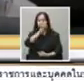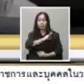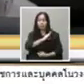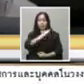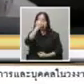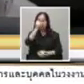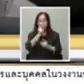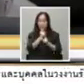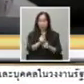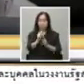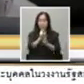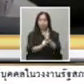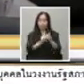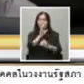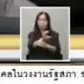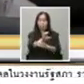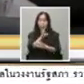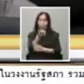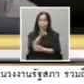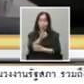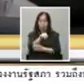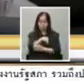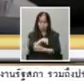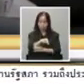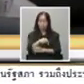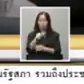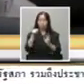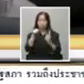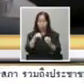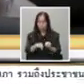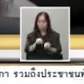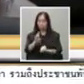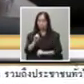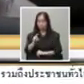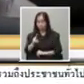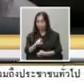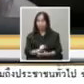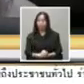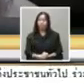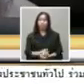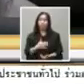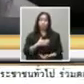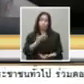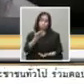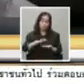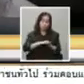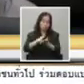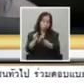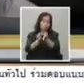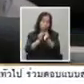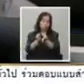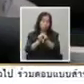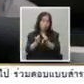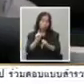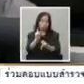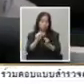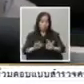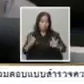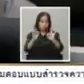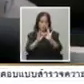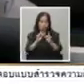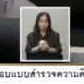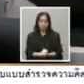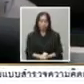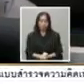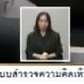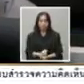ข้อบังคับข้อที่69และข้อที่71ผมขออนุญาตชี้แจงครับเพราะเป็นประเด็นสำคัญนะครับ